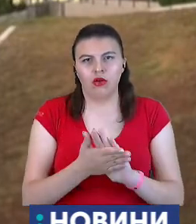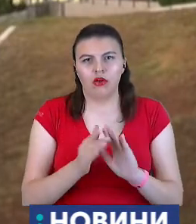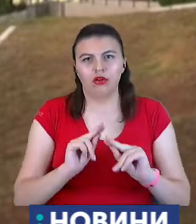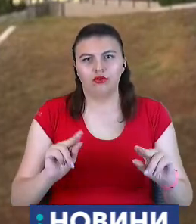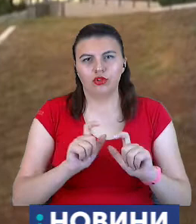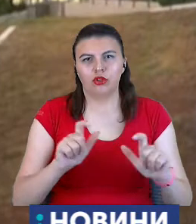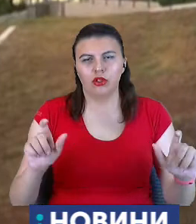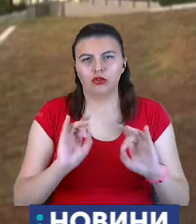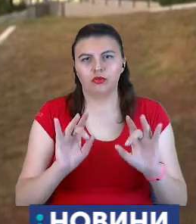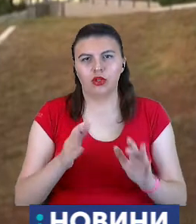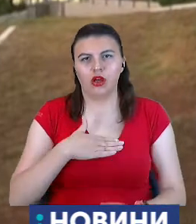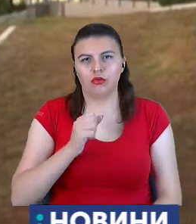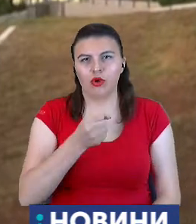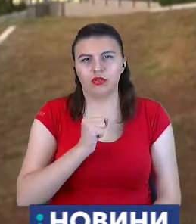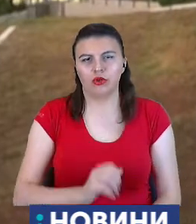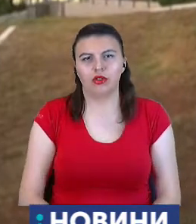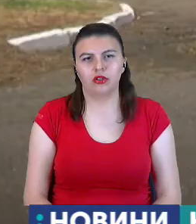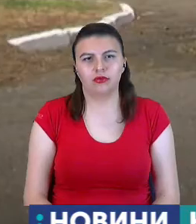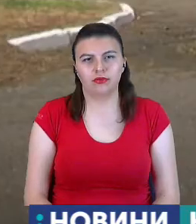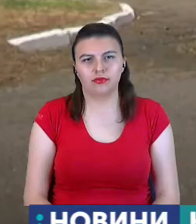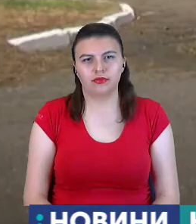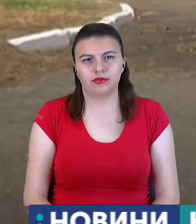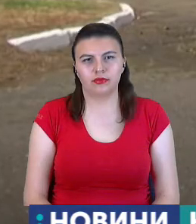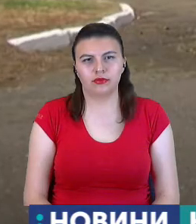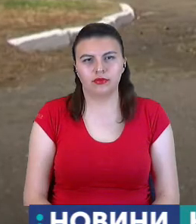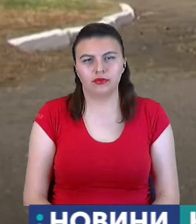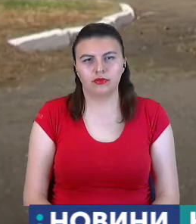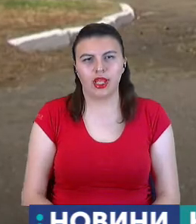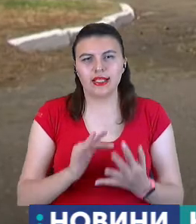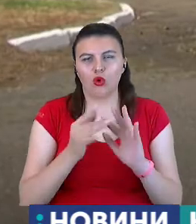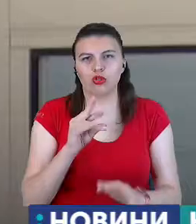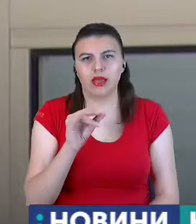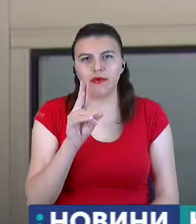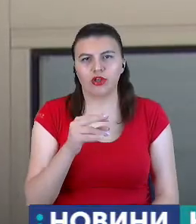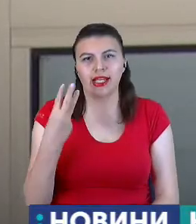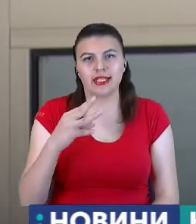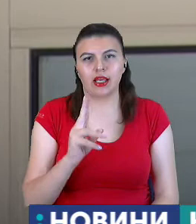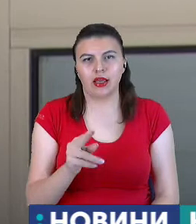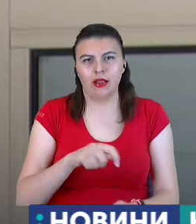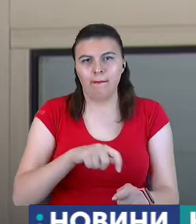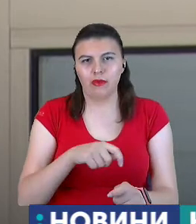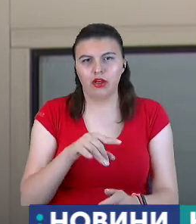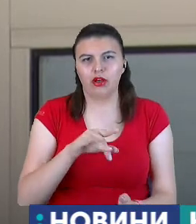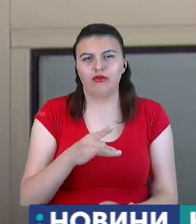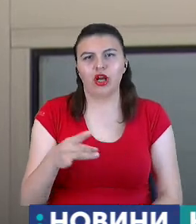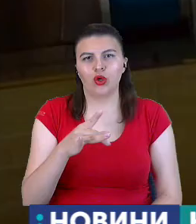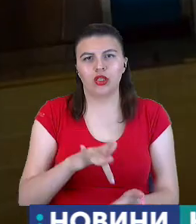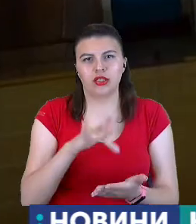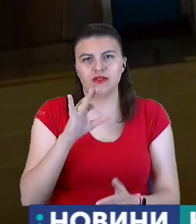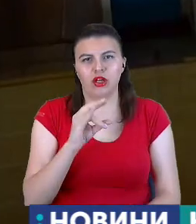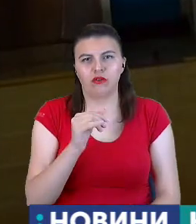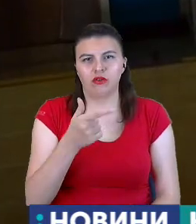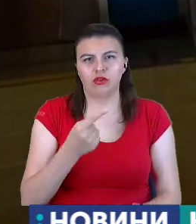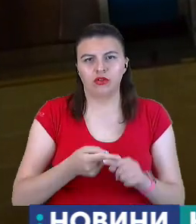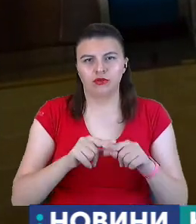розповіли нашим кореспондентам. Село Куземівка у 30 кілометрах від районного центру Сватового. Цьогоріч,